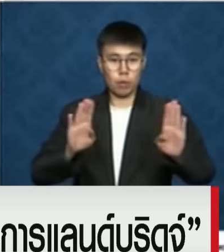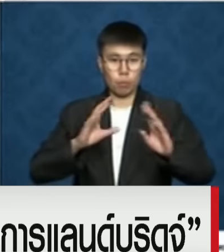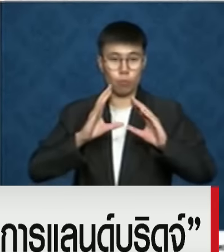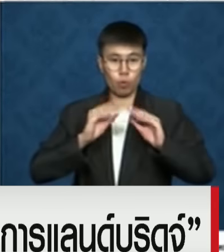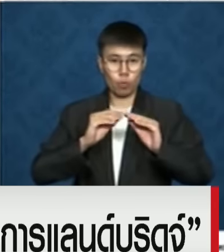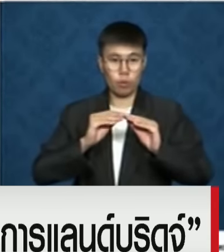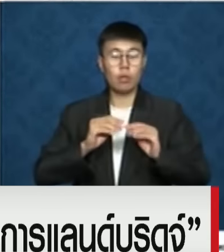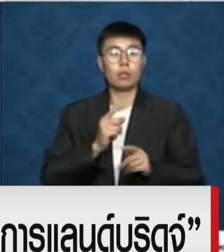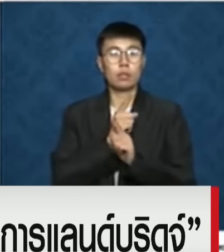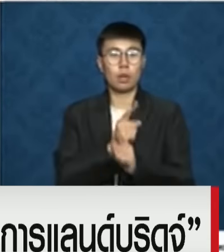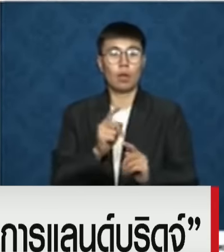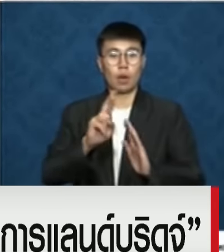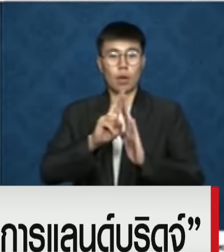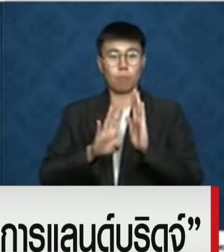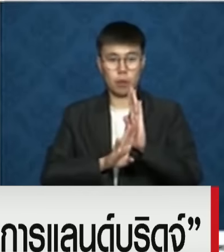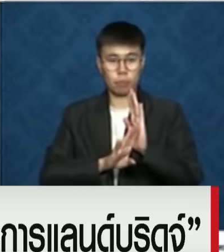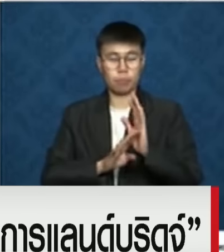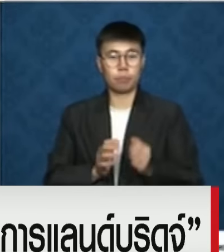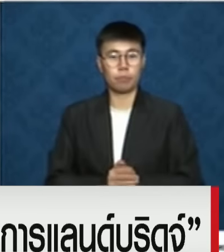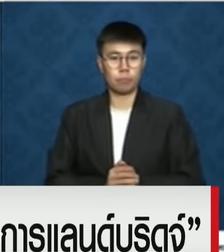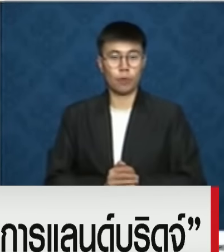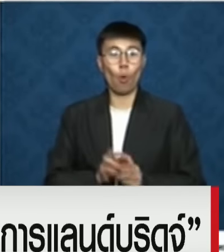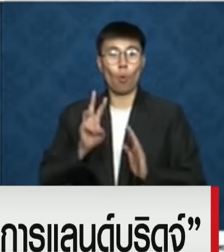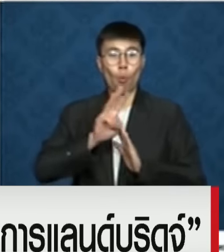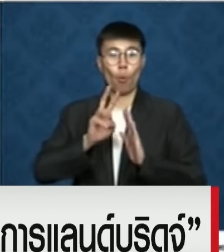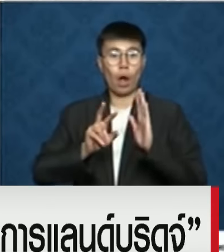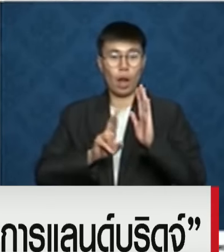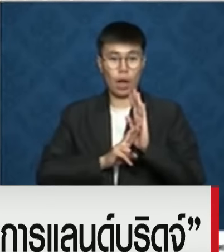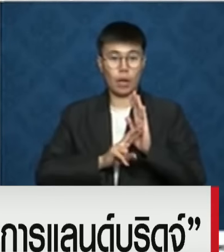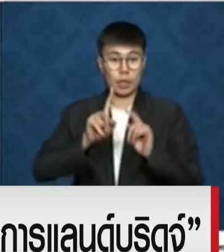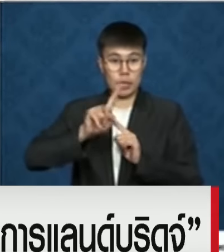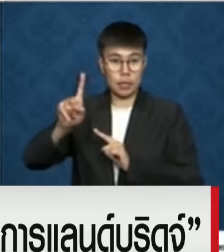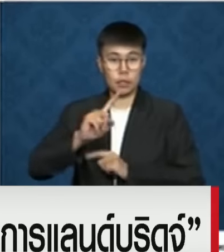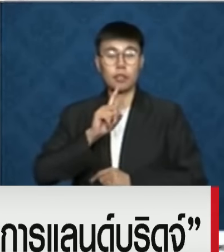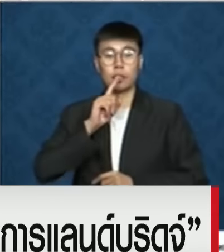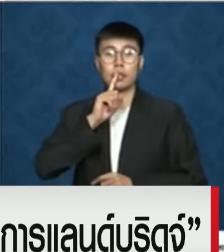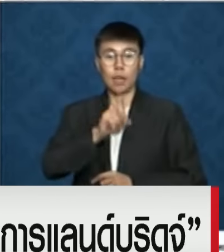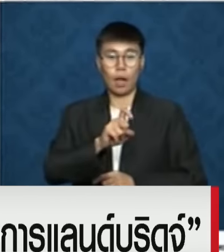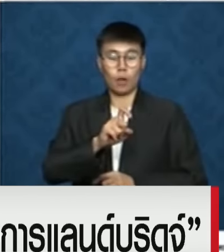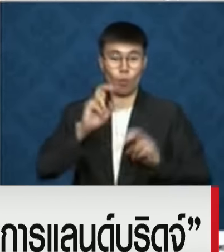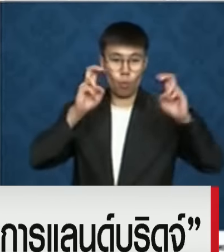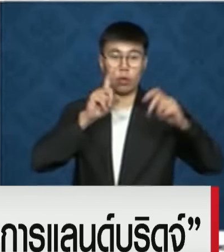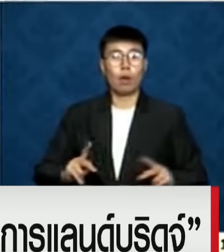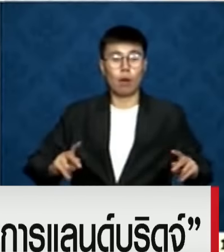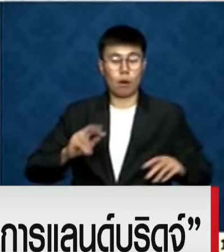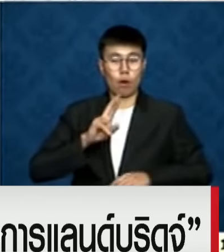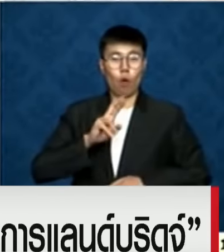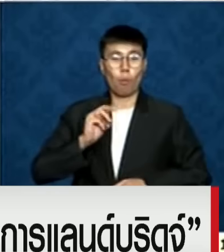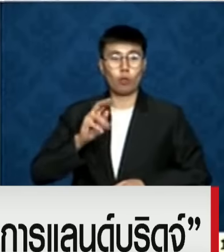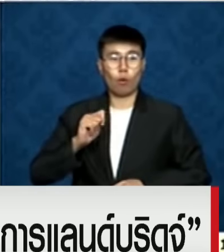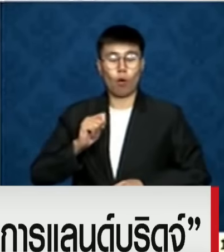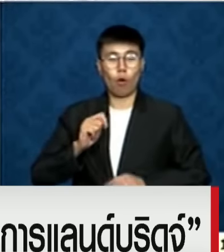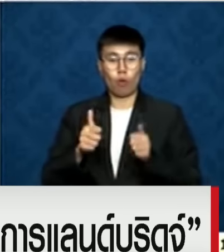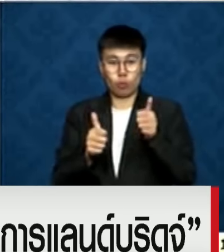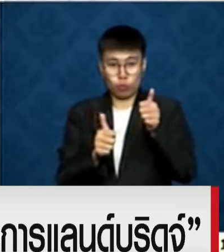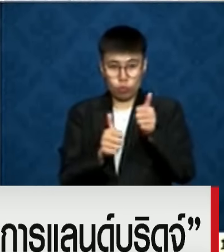การไล่เรียงนะครับว่านนายกไปโรดโชว์ไปแต่ละประเทศเป็นยังไงบ้างยังไงได้รับการตอบรับยังไงโดยข้อสรุปก็คือได้รับ